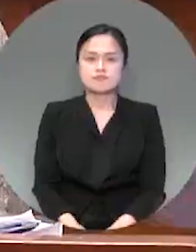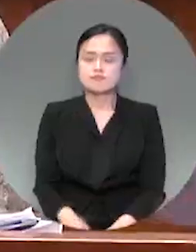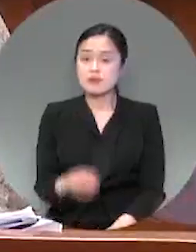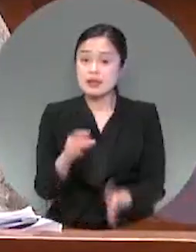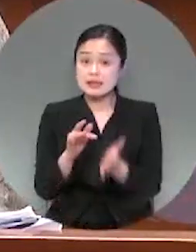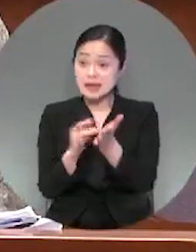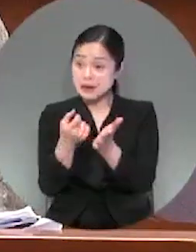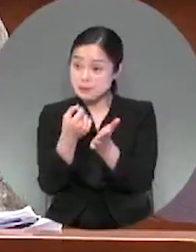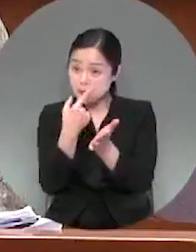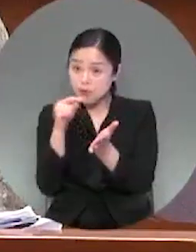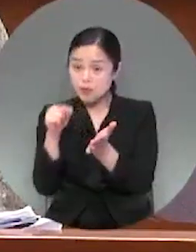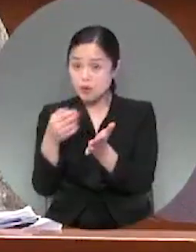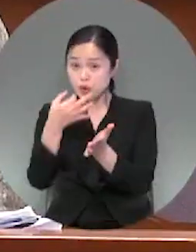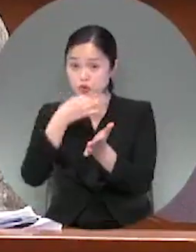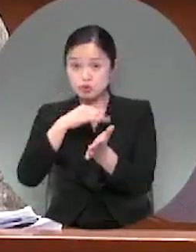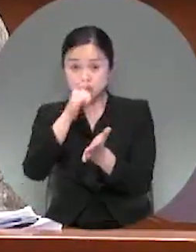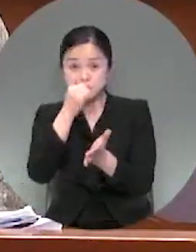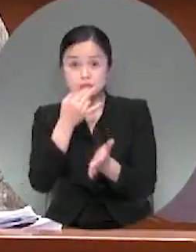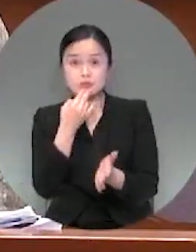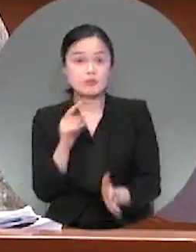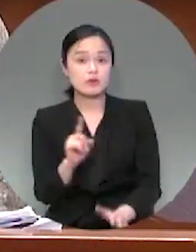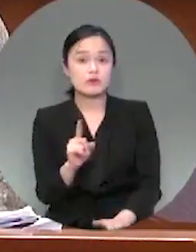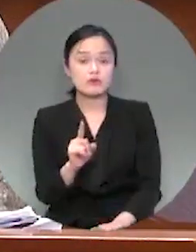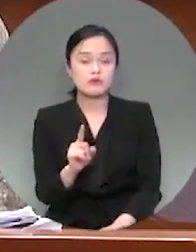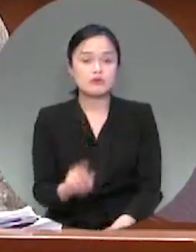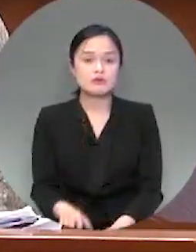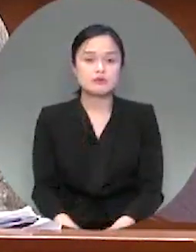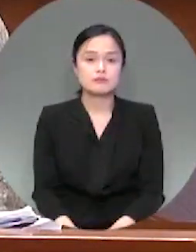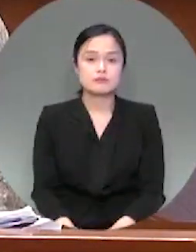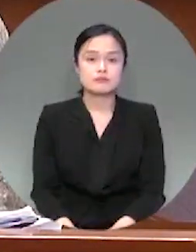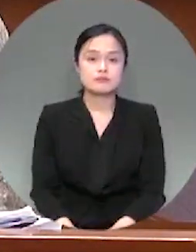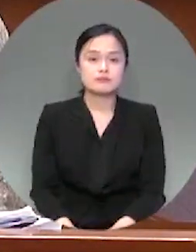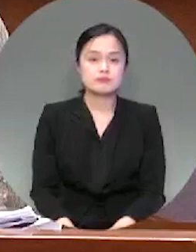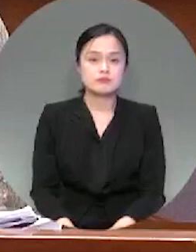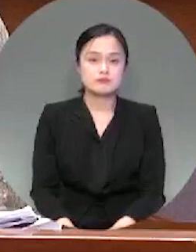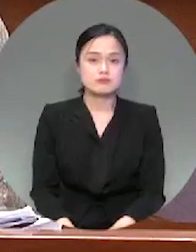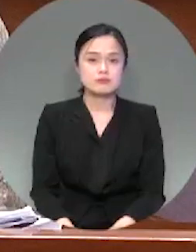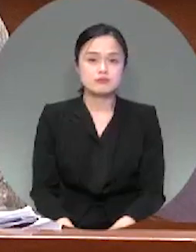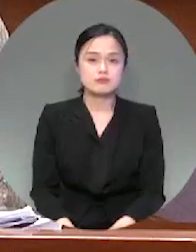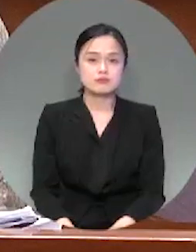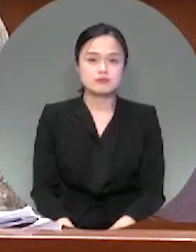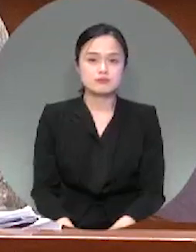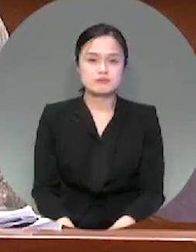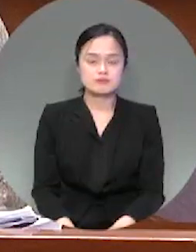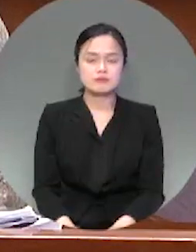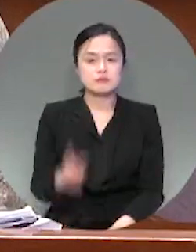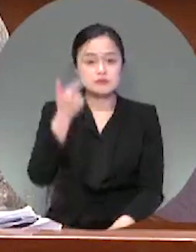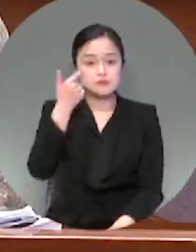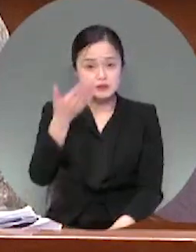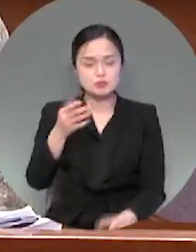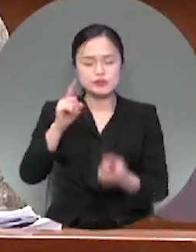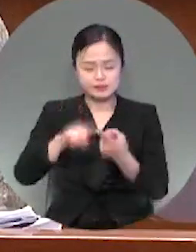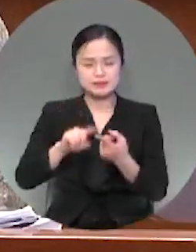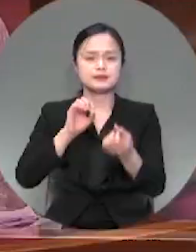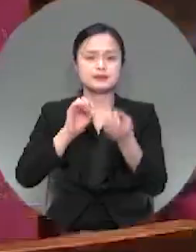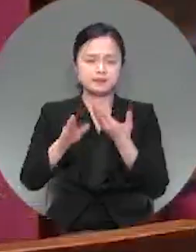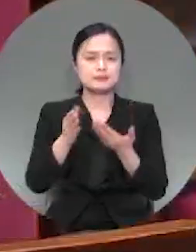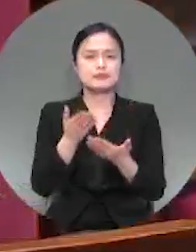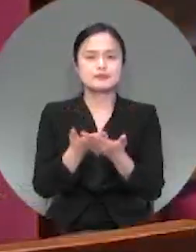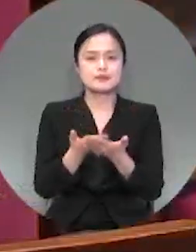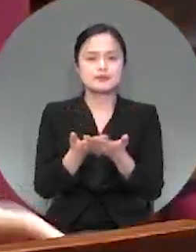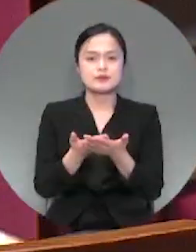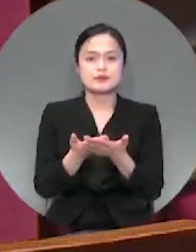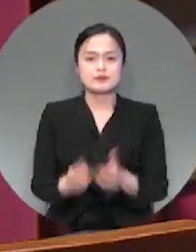현재 식약처 허가를 받을 때, 아니, 그러니까 중증으로, 다른 얘기하지 마시고, 네.